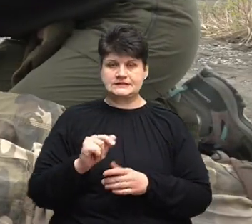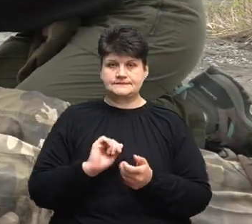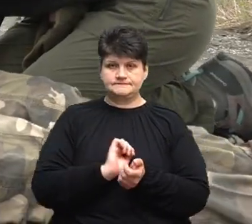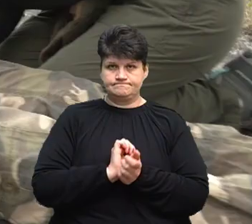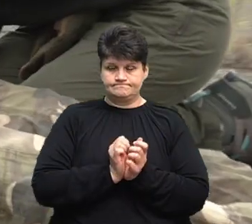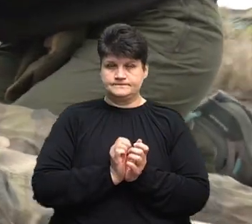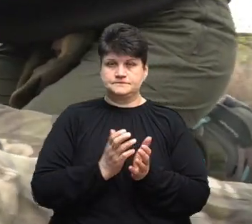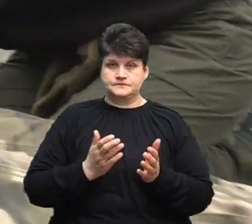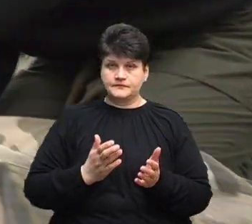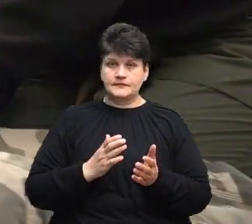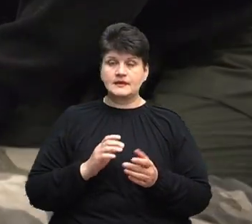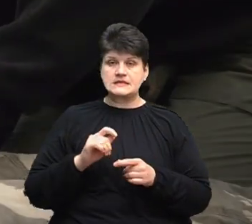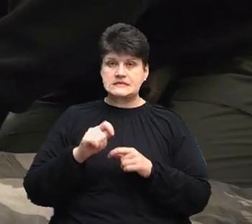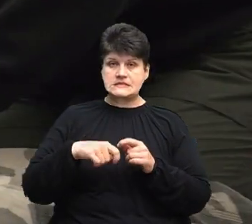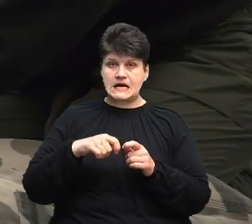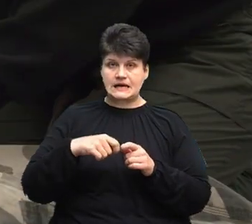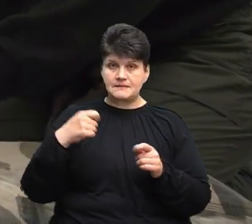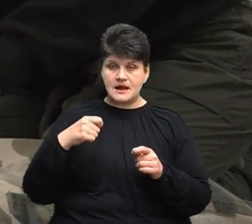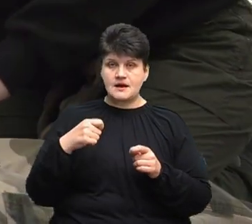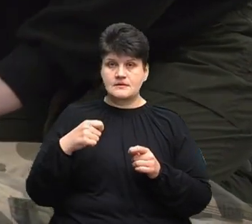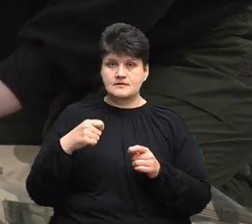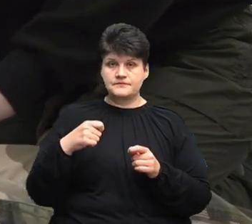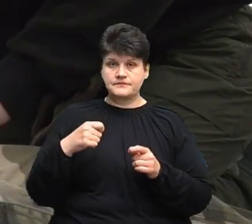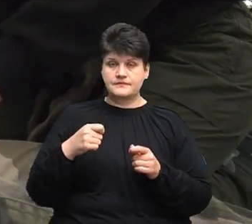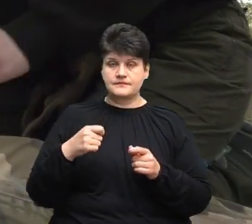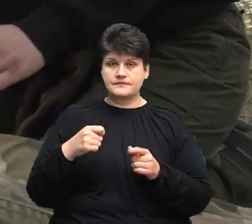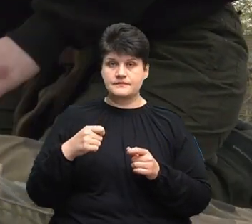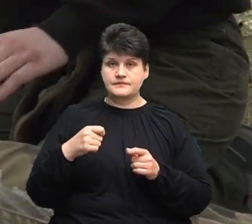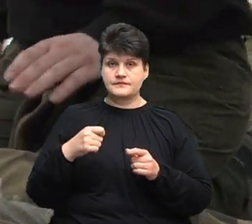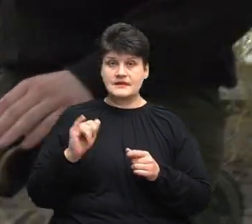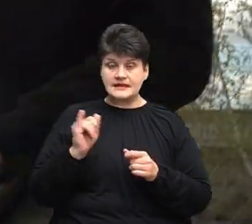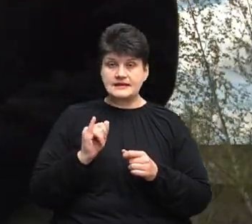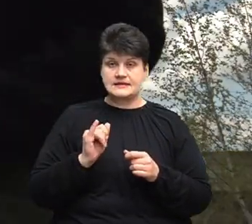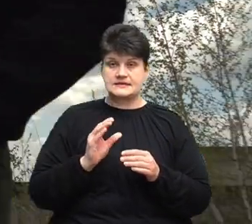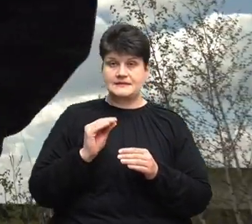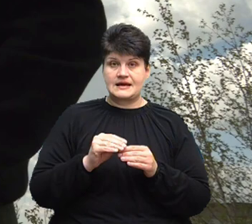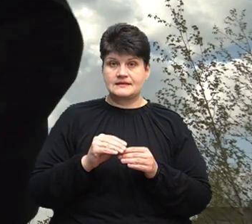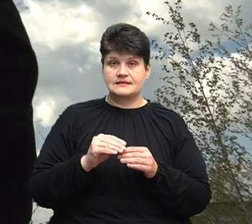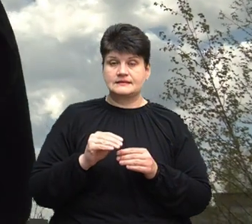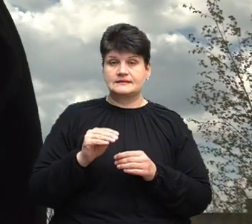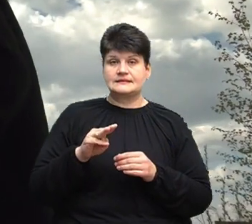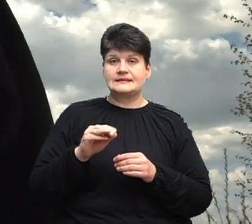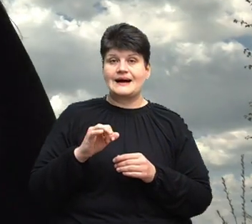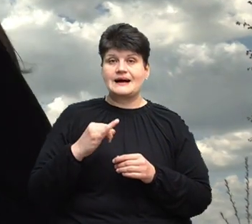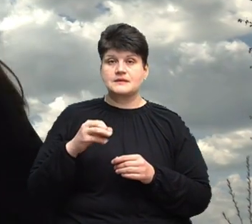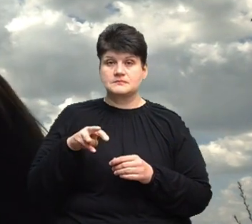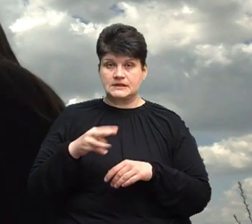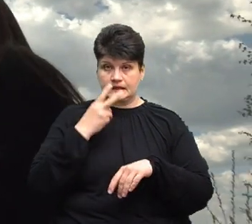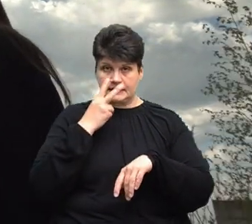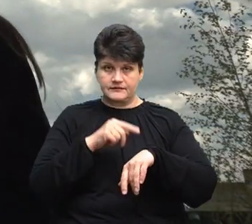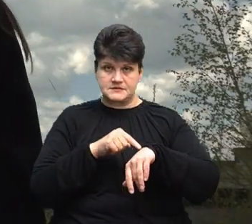Закріпляємо наш вороток. Ясно? І закріпляємо стрічку «Тайм». Дивимося на час